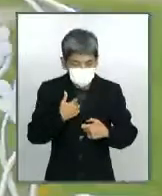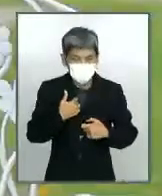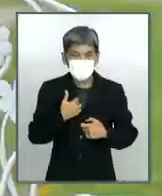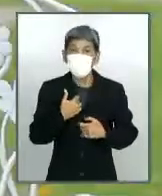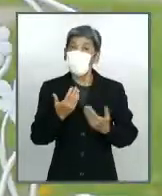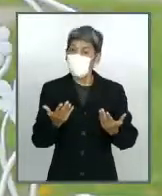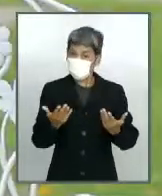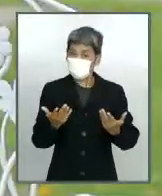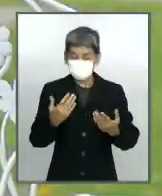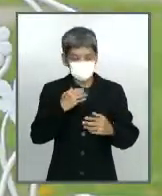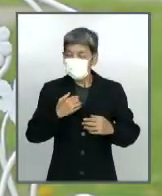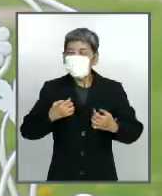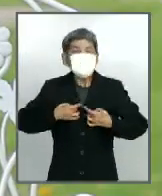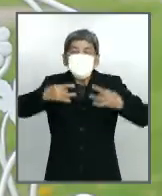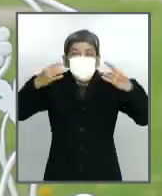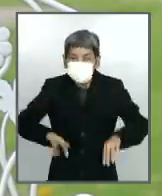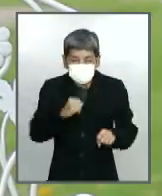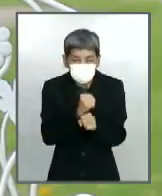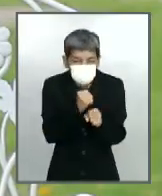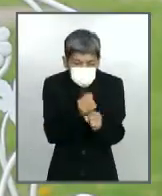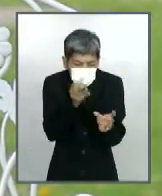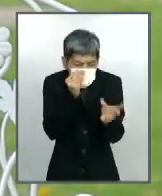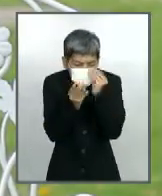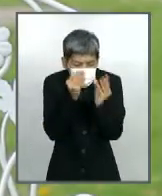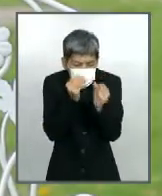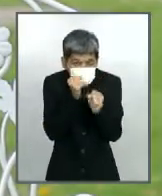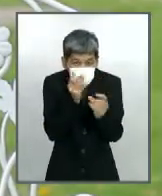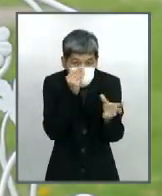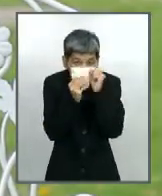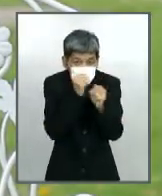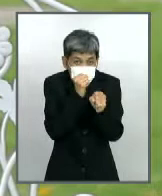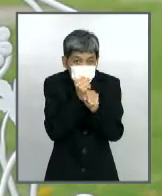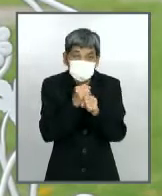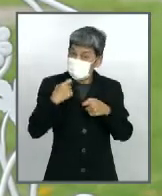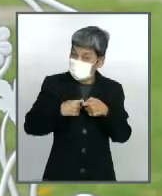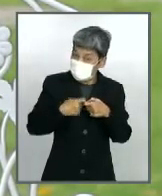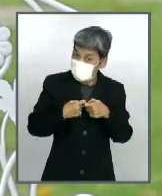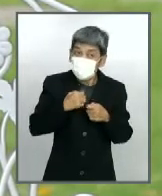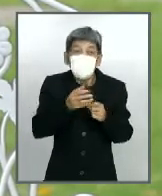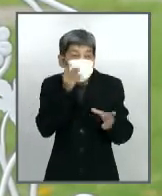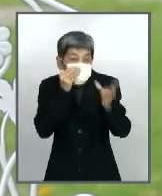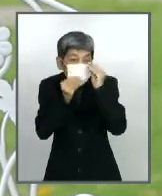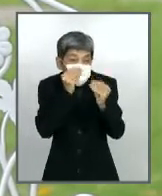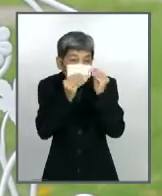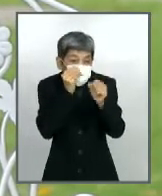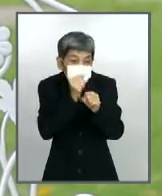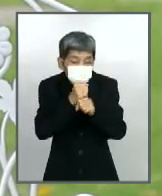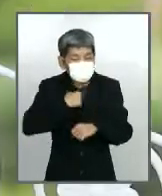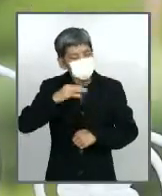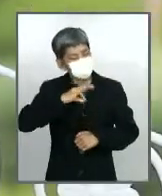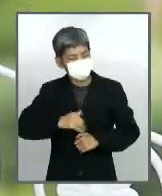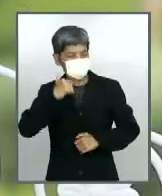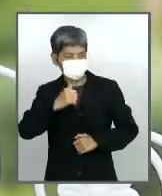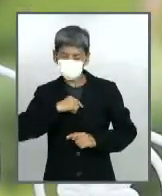แต่ว่าการที่จะต้องทำอะค่ะทำให้ต้องเรียนรู้ถามว่าการเรียนรู้นั้นยากไหมถ้าเรามองให้เป็น